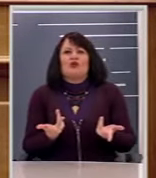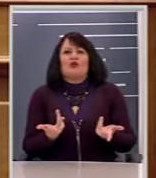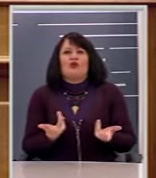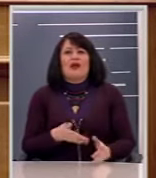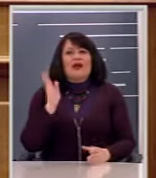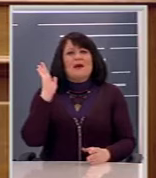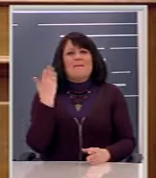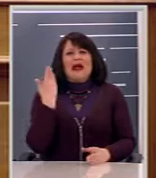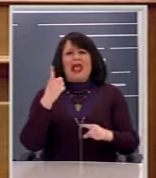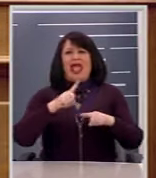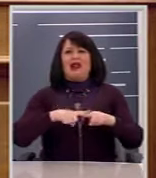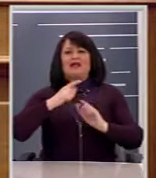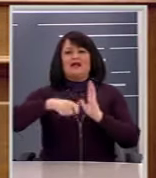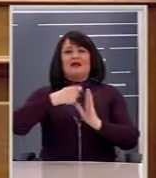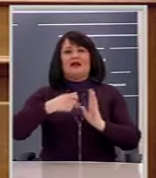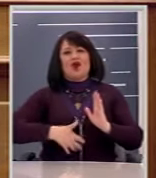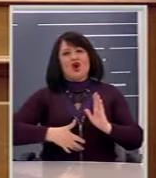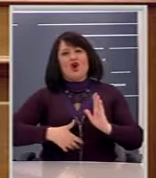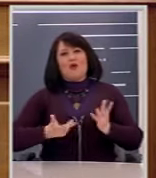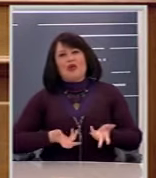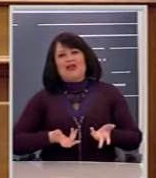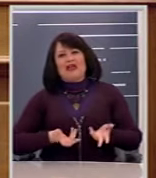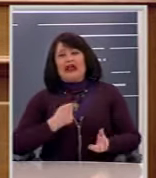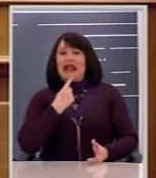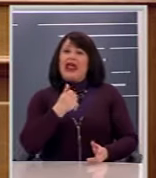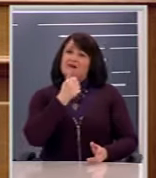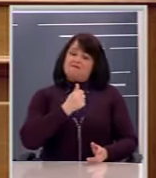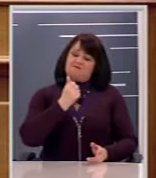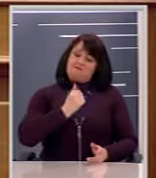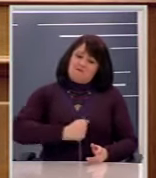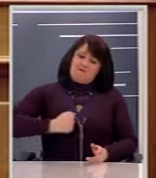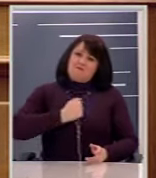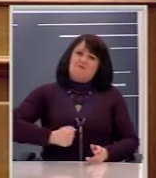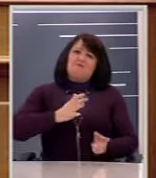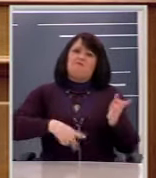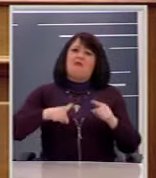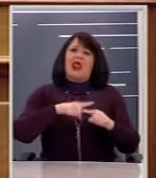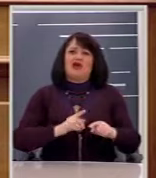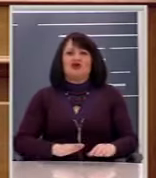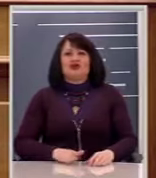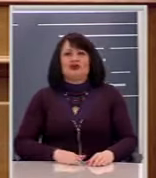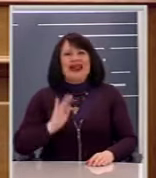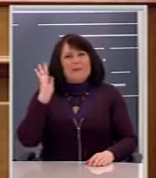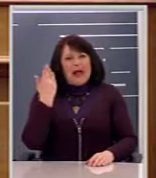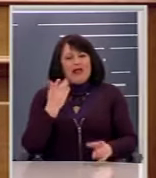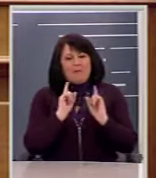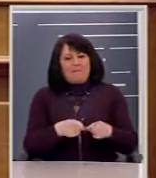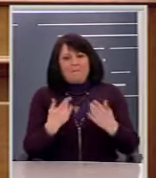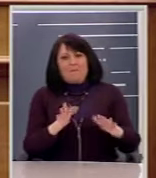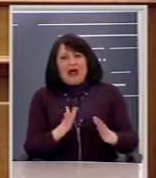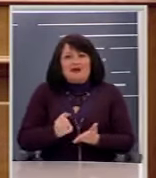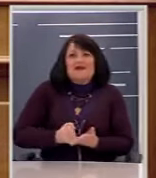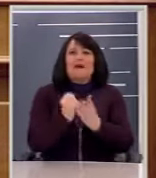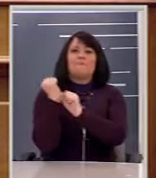παλιά ελληνική κωμωδία. Διότι ο ελληνικός λαός ζει ένα δράμα. Και ζει ένα δράμα γιατί κάποιοι κάποτε αποφάσισαν να στηρίξουν τον